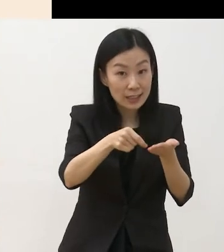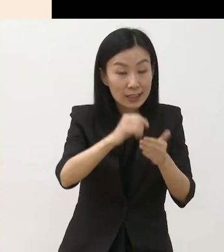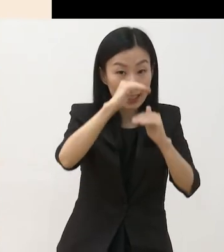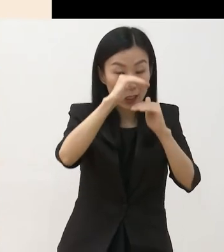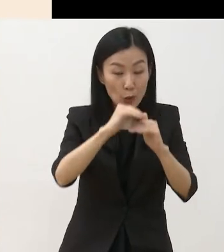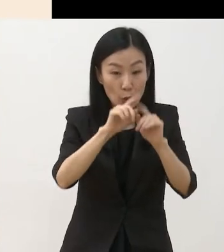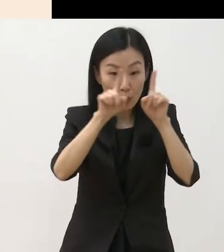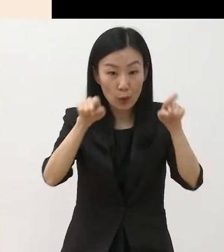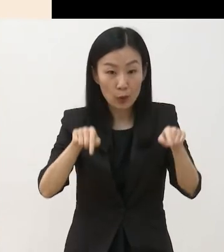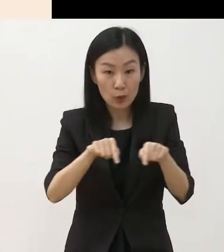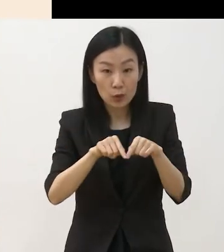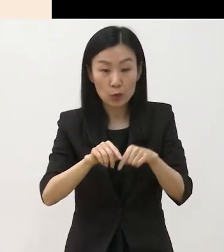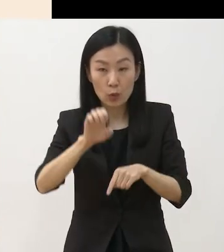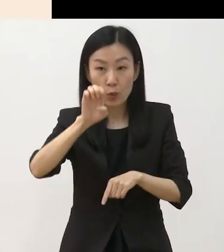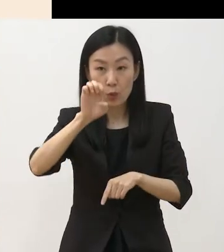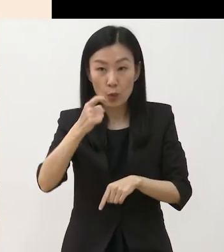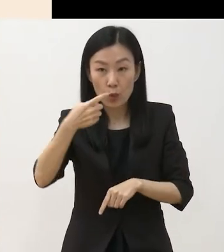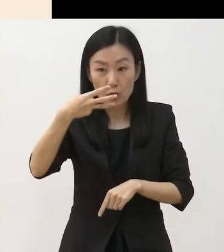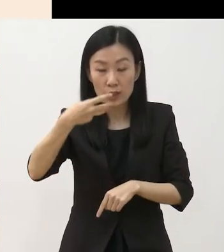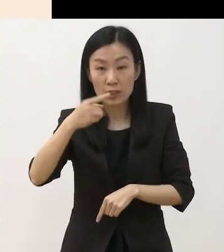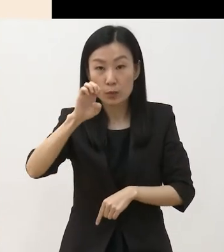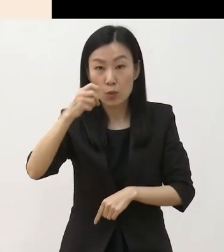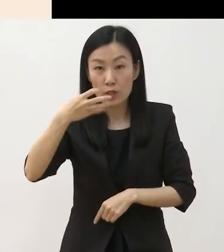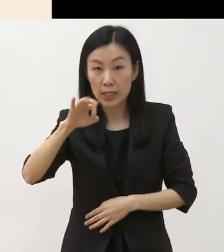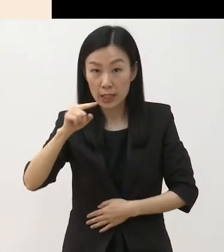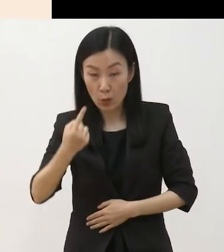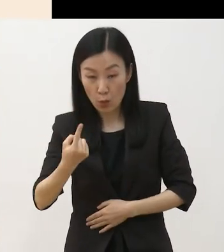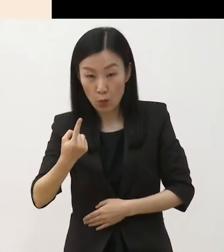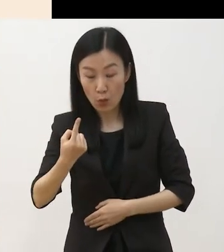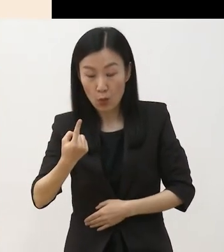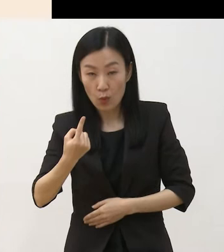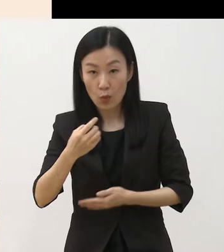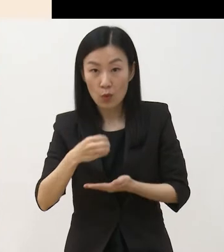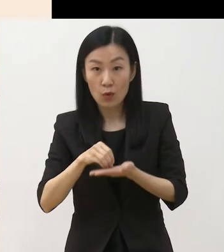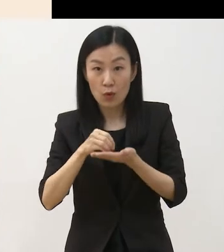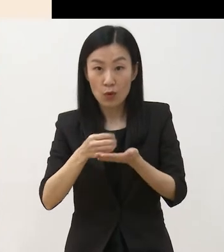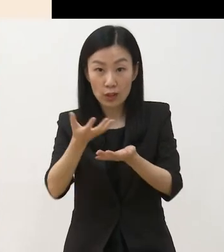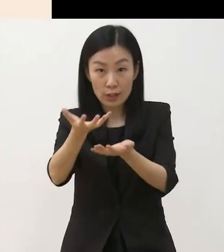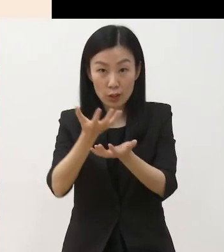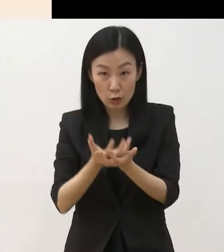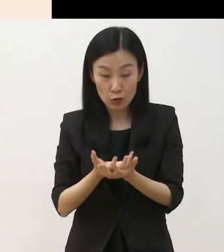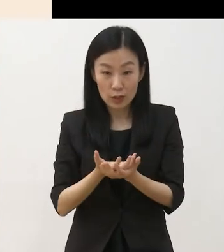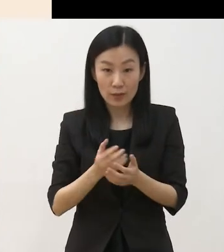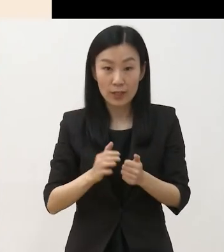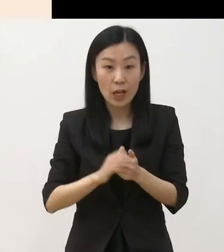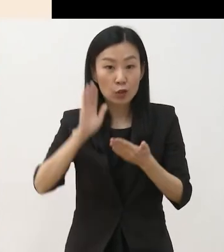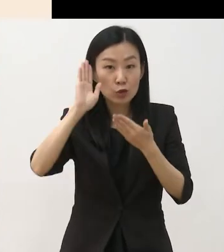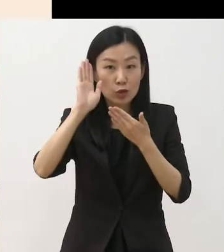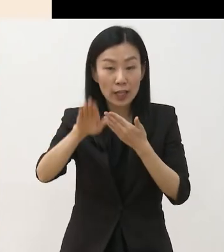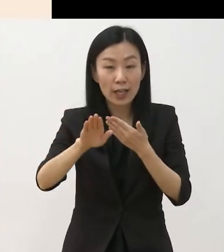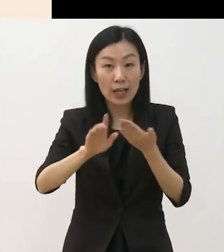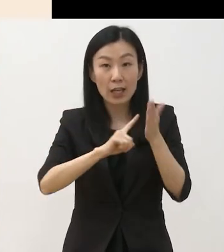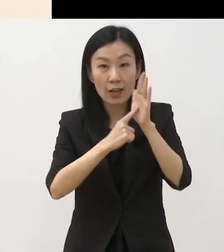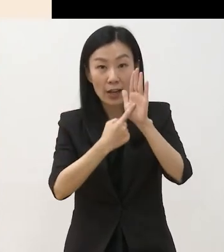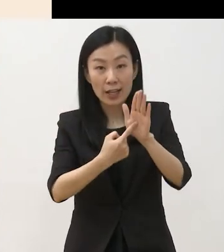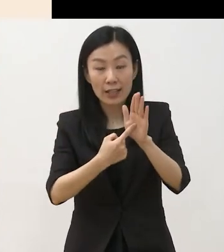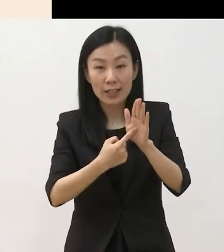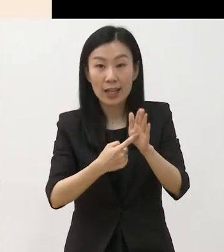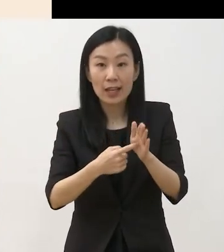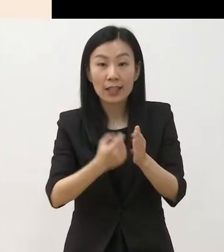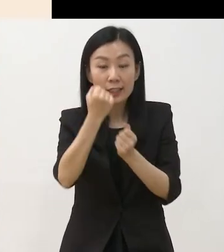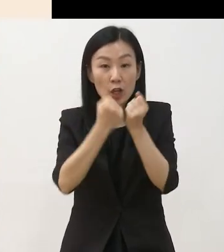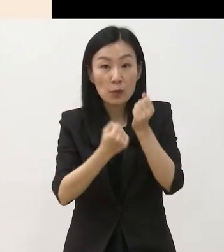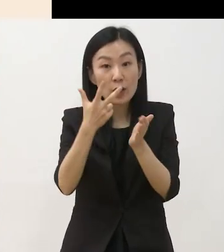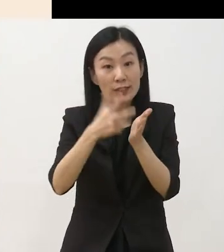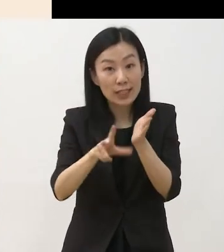있어서는 포트폴리오가 필수 제출 서류로 되어 있습니다. 자세한 내용들은 향후에 게시될 사업 설명 자료